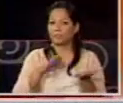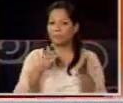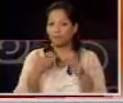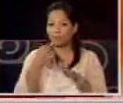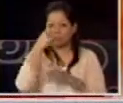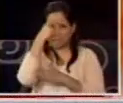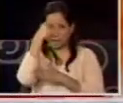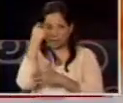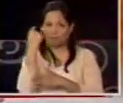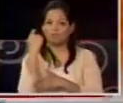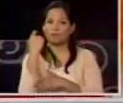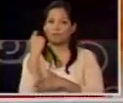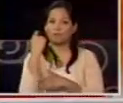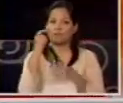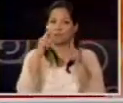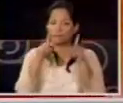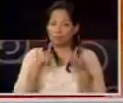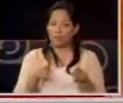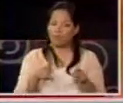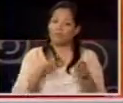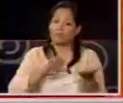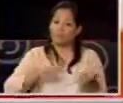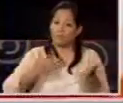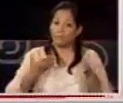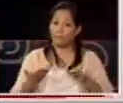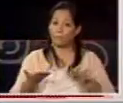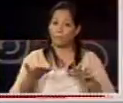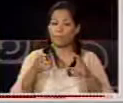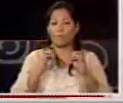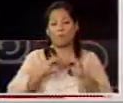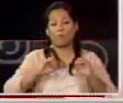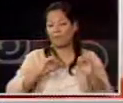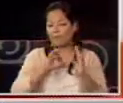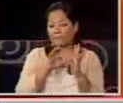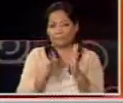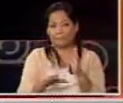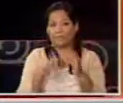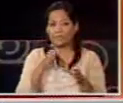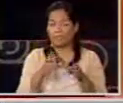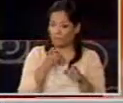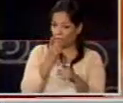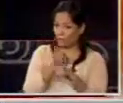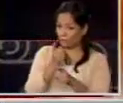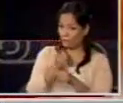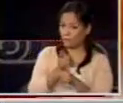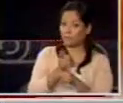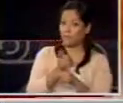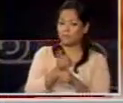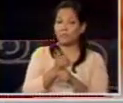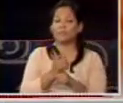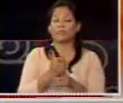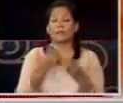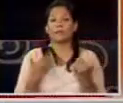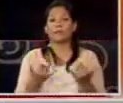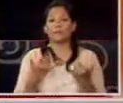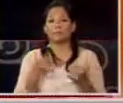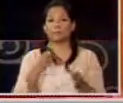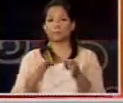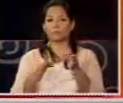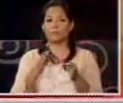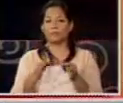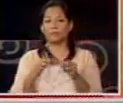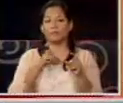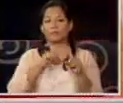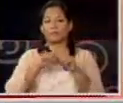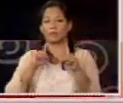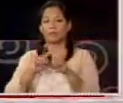dahil nga tao, bangkay na siya, wala na rin po ang criminal case. Tama po ba yon? Ngayon po, kung meron po mga ibang